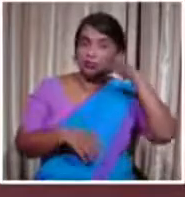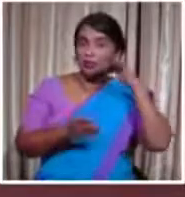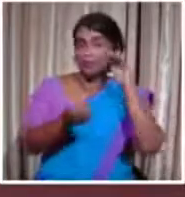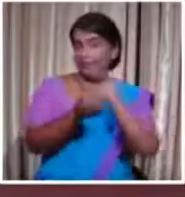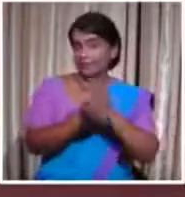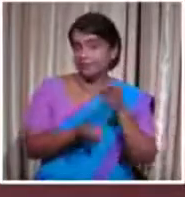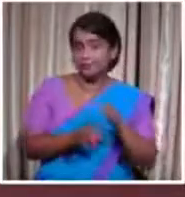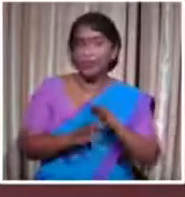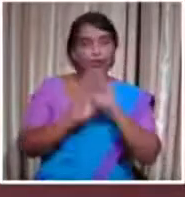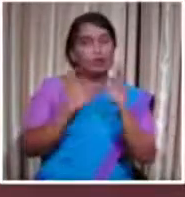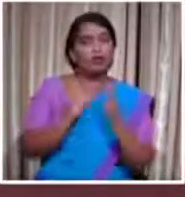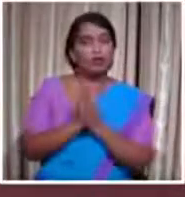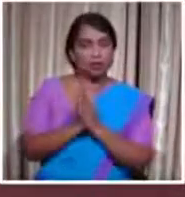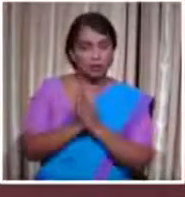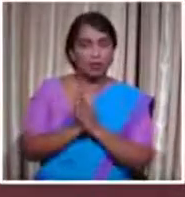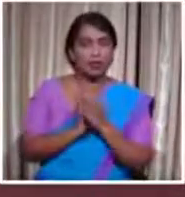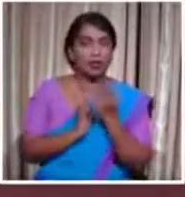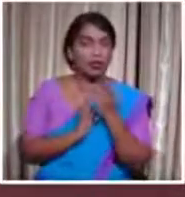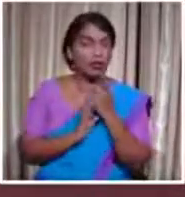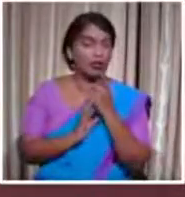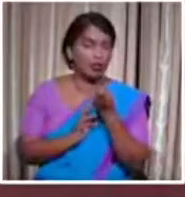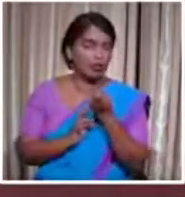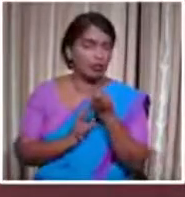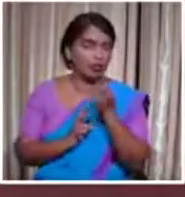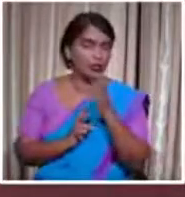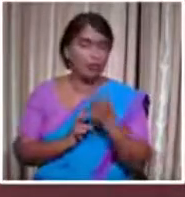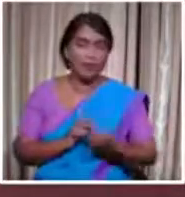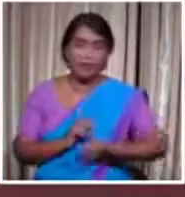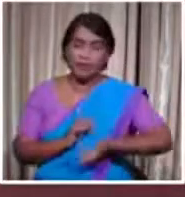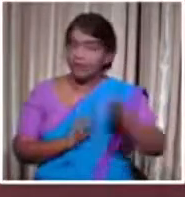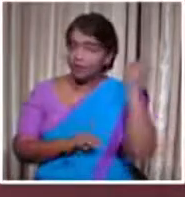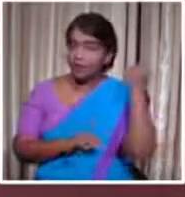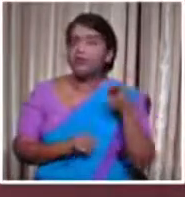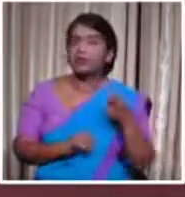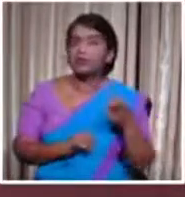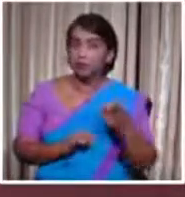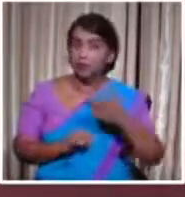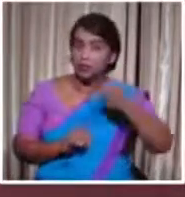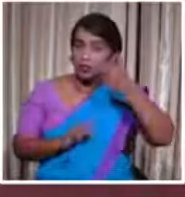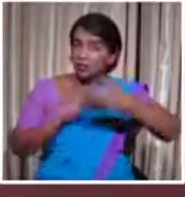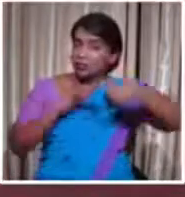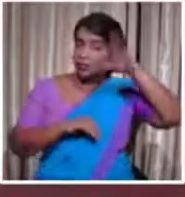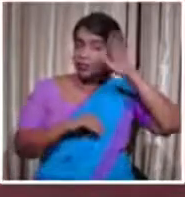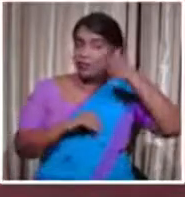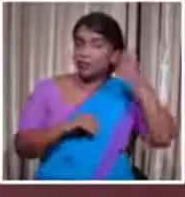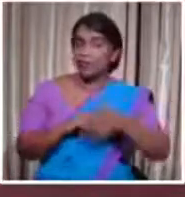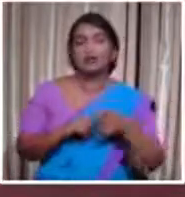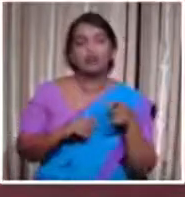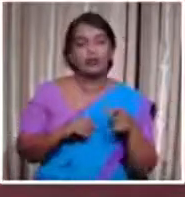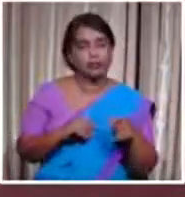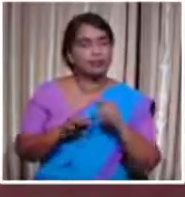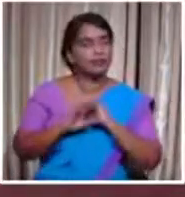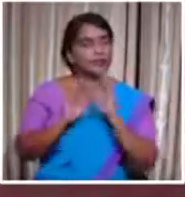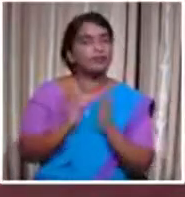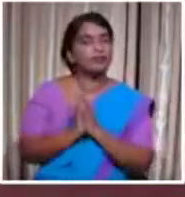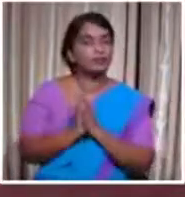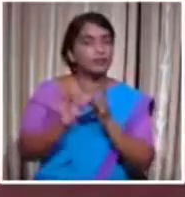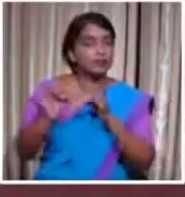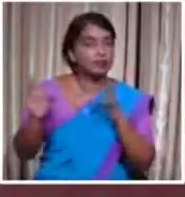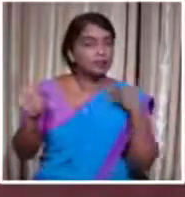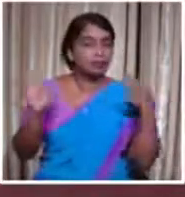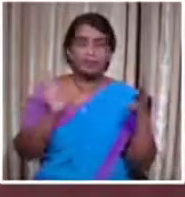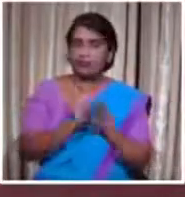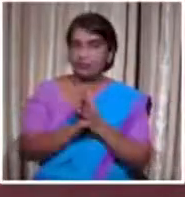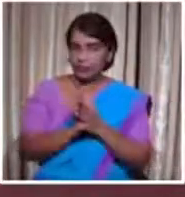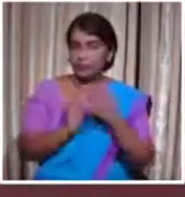තිබුණා මෙම දේපළ වල තිබුණේ මූල්‍යම වටිනාකම ඉක්මවා ගිය ඓතිහාසික වටිනාකම ඒව අපේ ඉතිහාසයේ සමග බැඳී